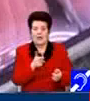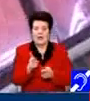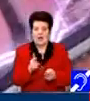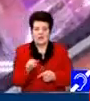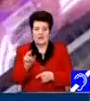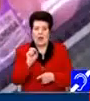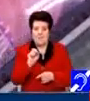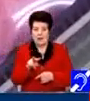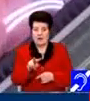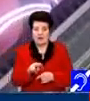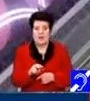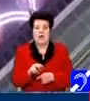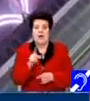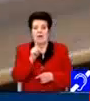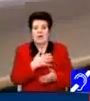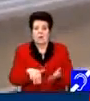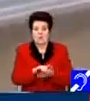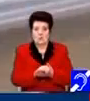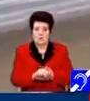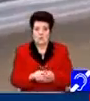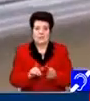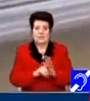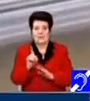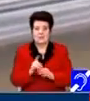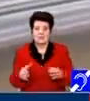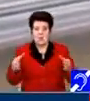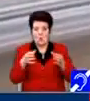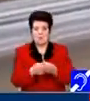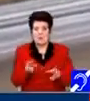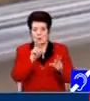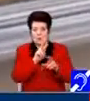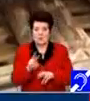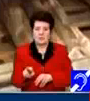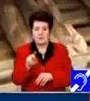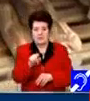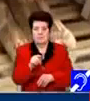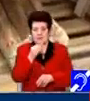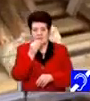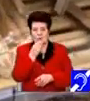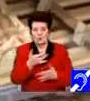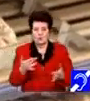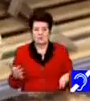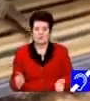și va permite statelor membre ale Uniunii să lanseze în luna mai o campanie coordonată de testare a produselor.